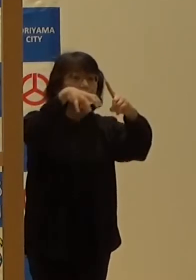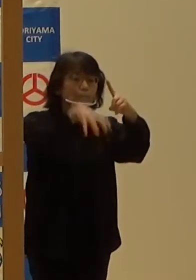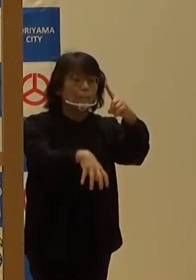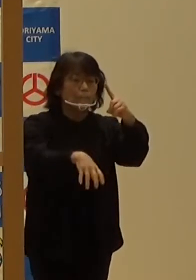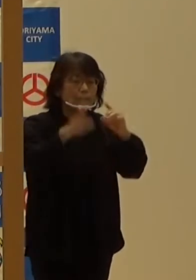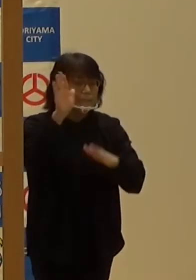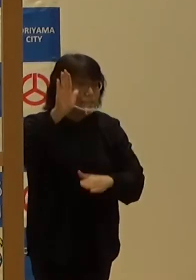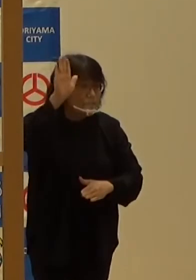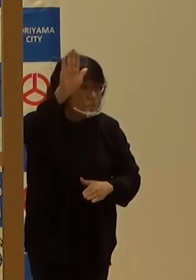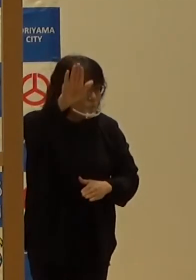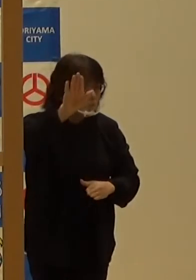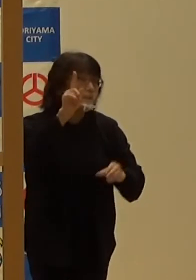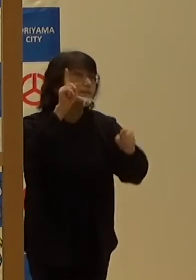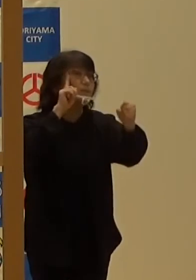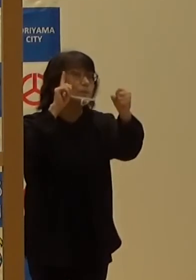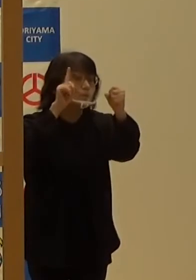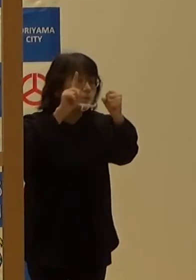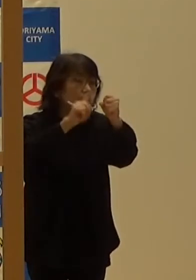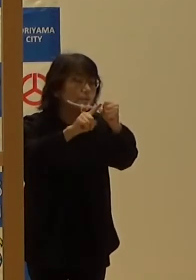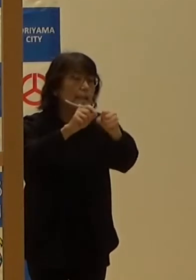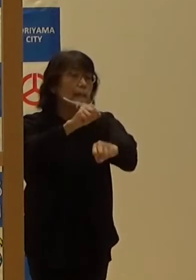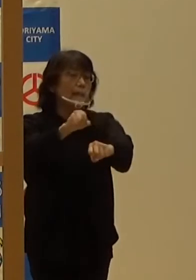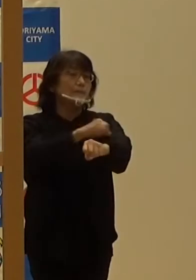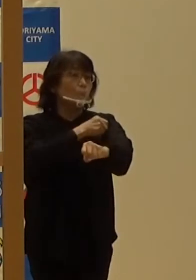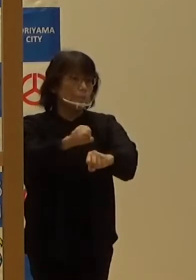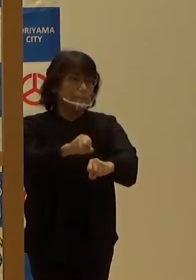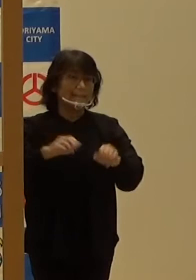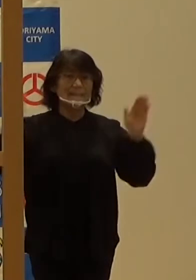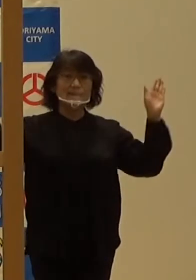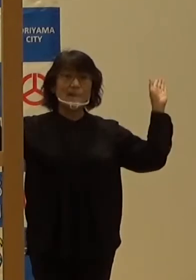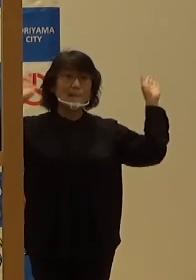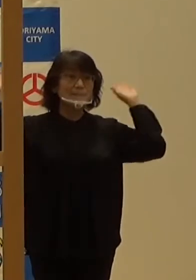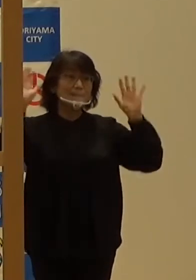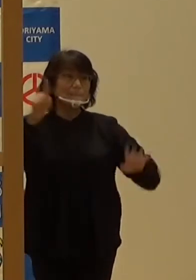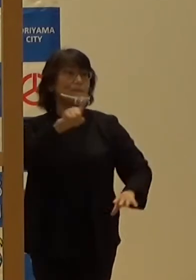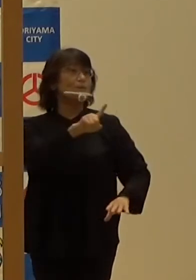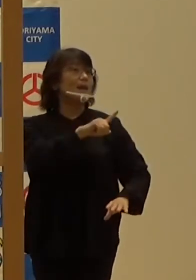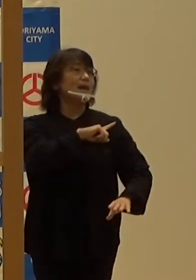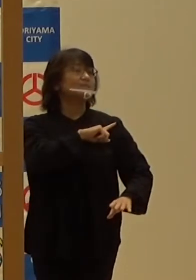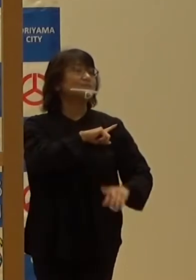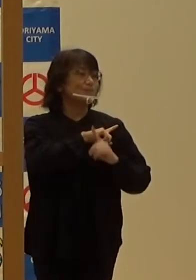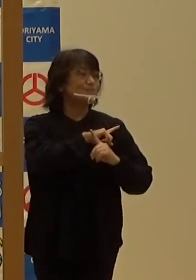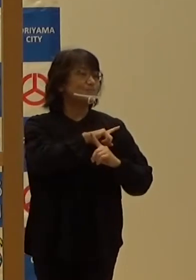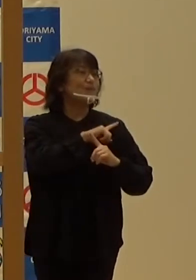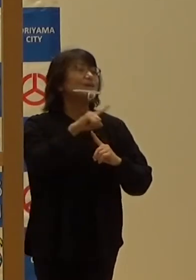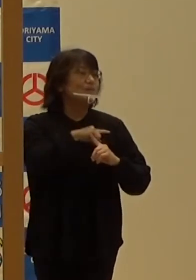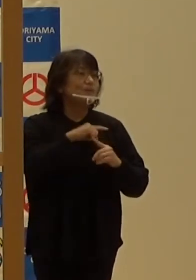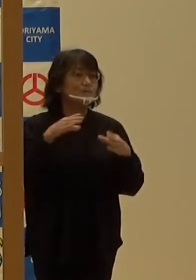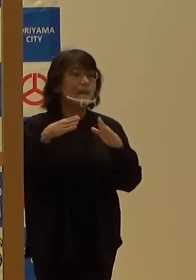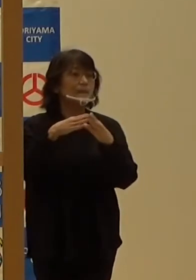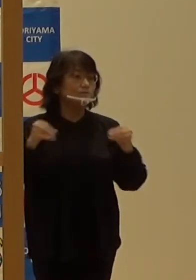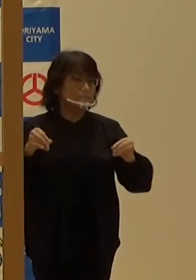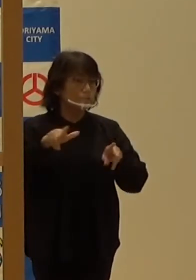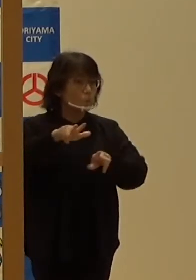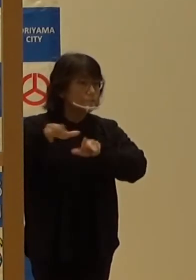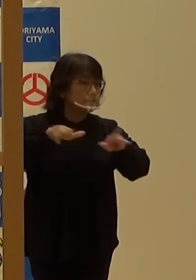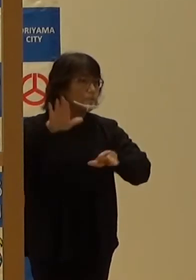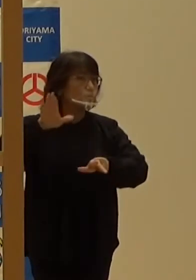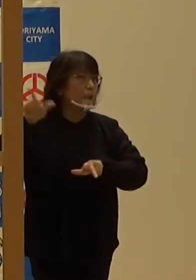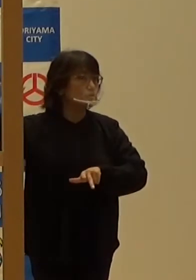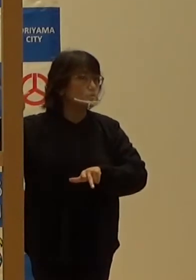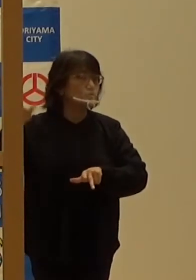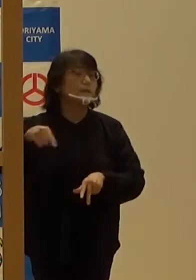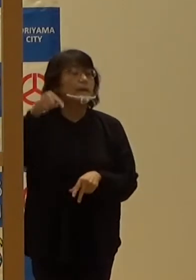将来に向けてですね、特にベビーファーストが、これは国税でもありますが、その中でですね、ど